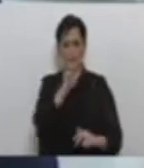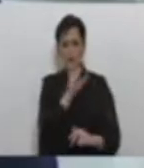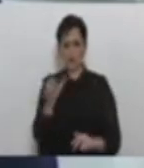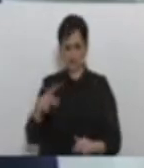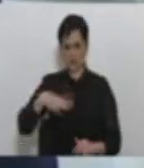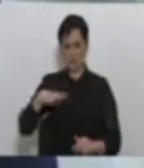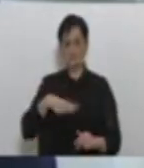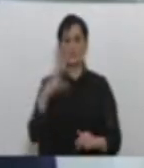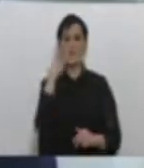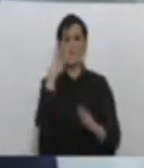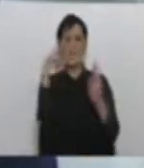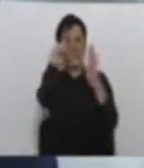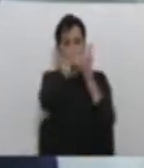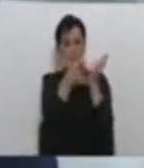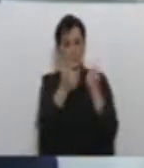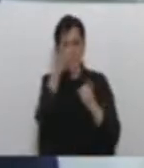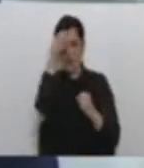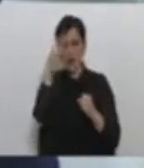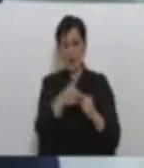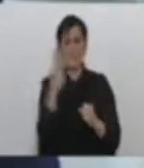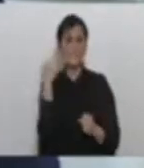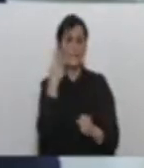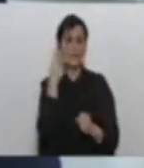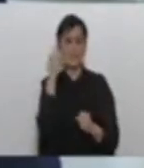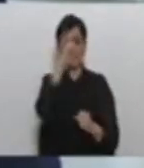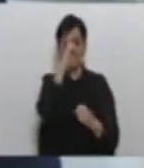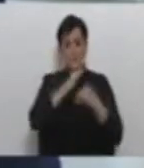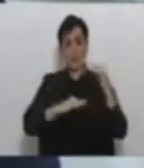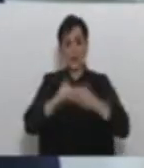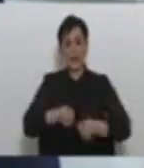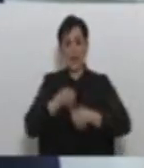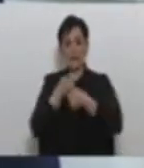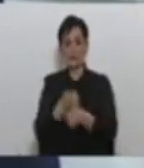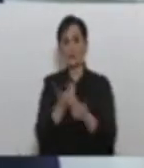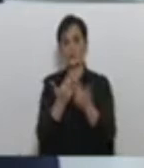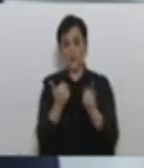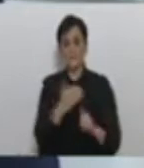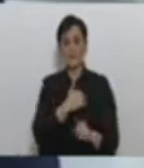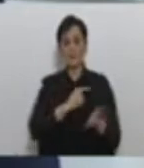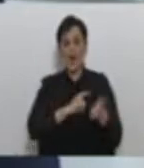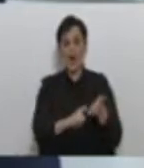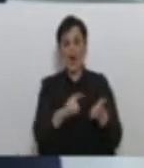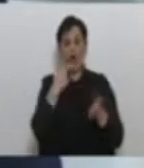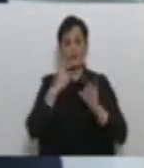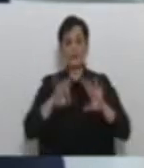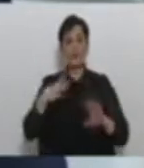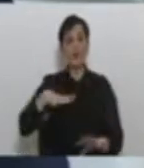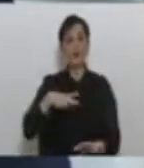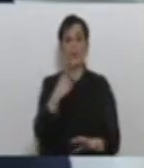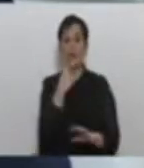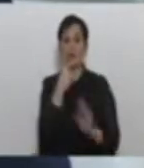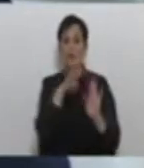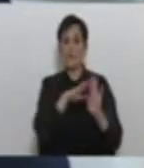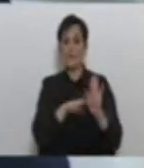დიდ ბრიტანეთში, დიდი ბრიტანეთის მთავრობის ხელშეწყობით და აქ მინდა ხაზი გაუსვა ქართული ენის პროგრამას